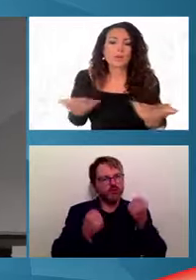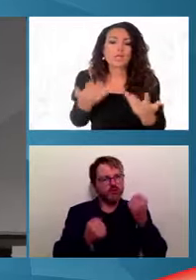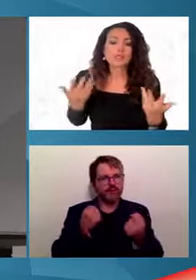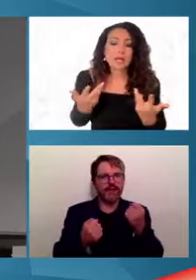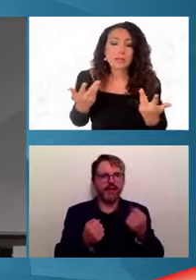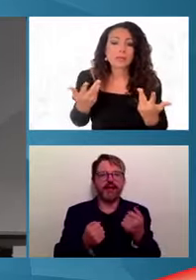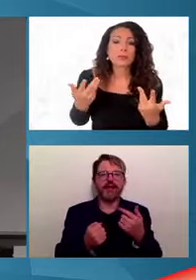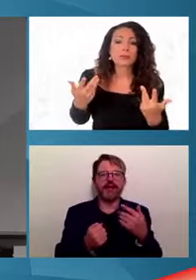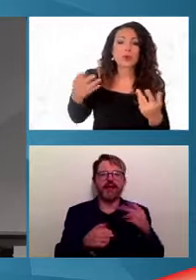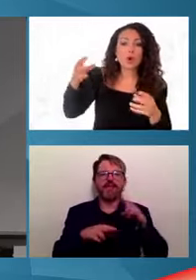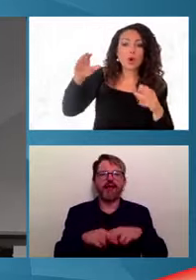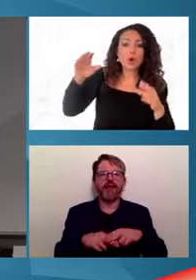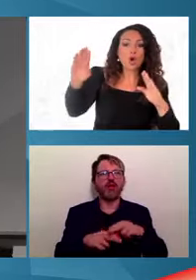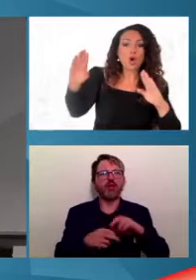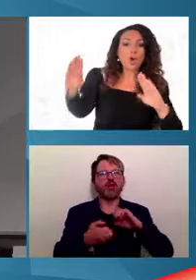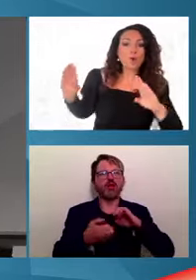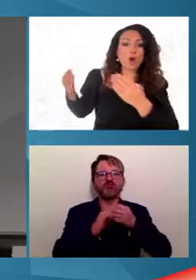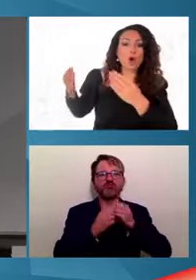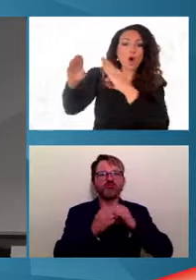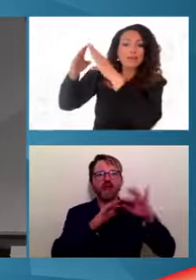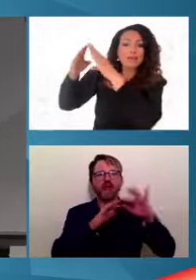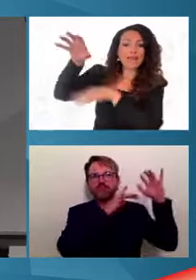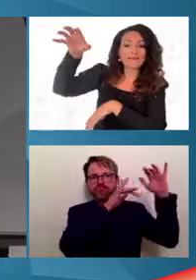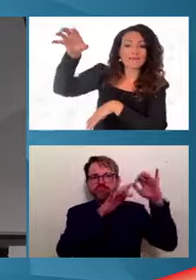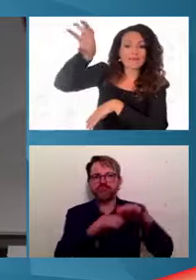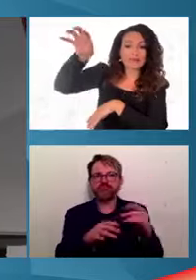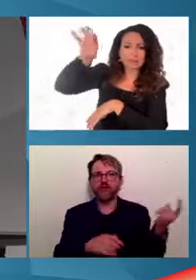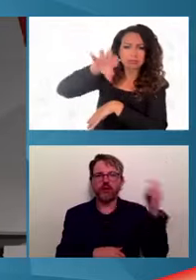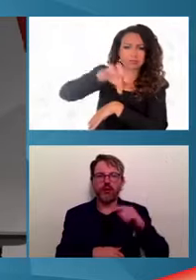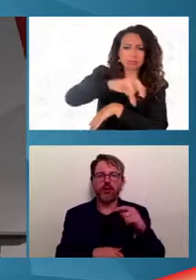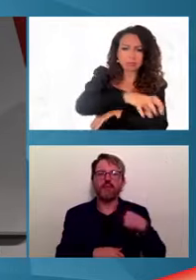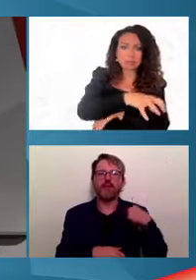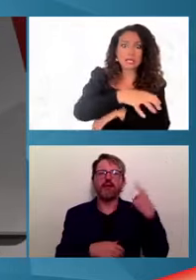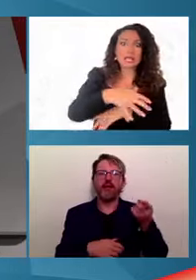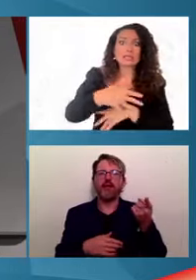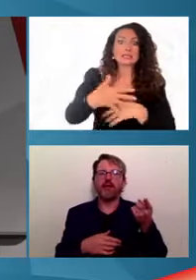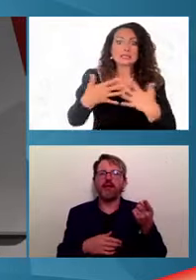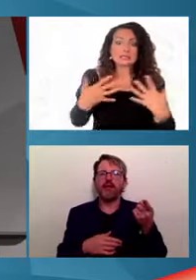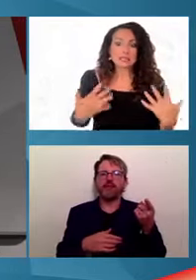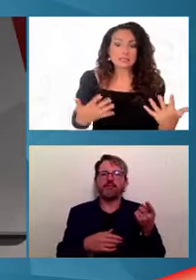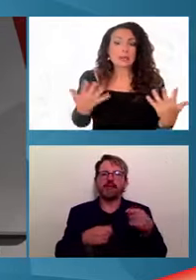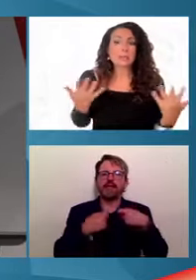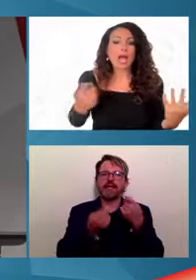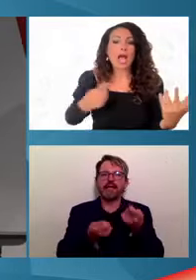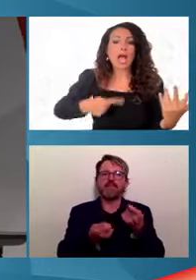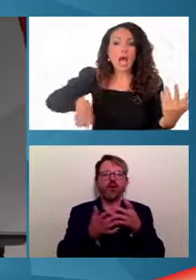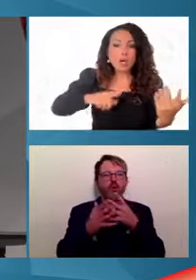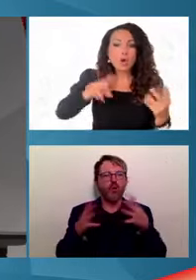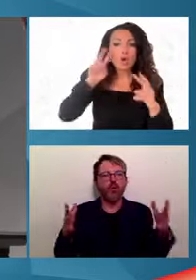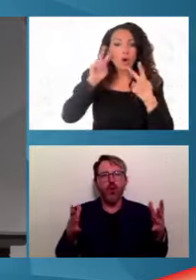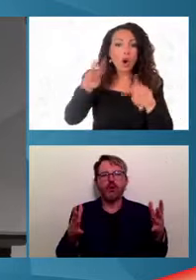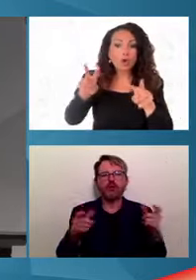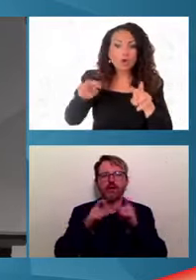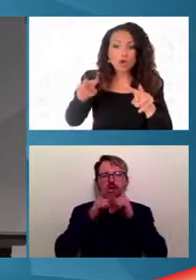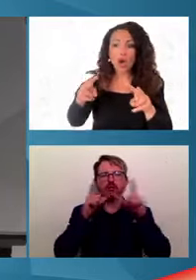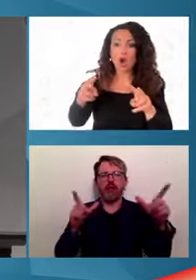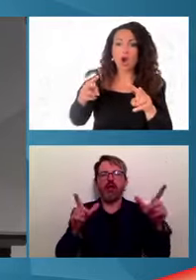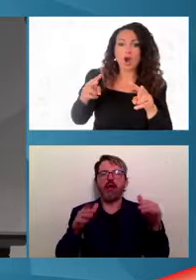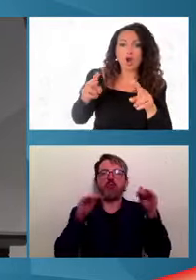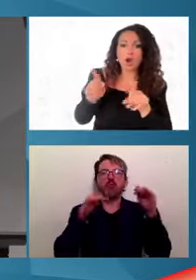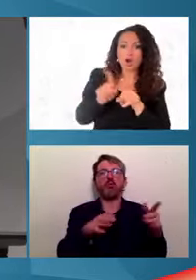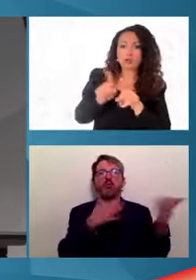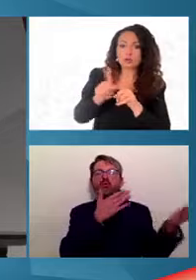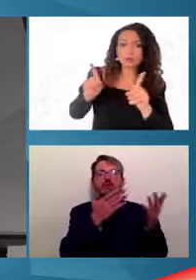stupiamo. Ma pensate voi a che lavoro dobbiamo fare di prevenzione e di controllo affinché non succedano stragi, affinché si